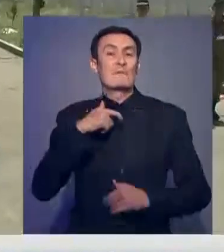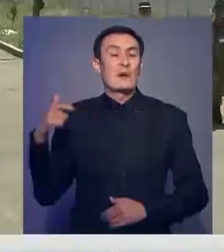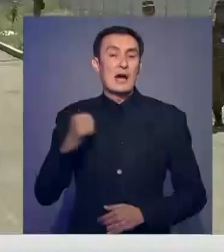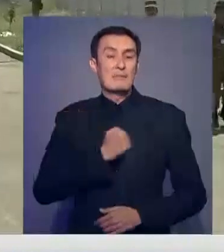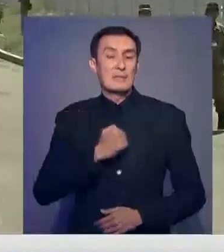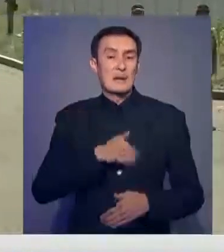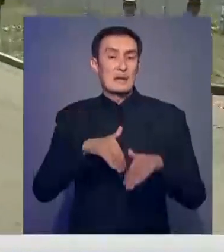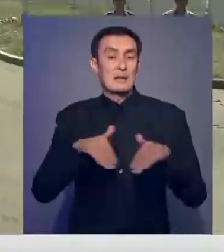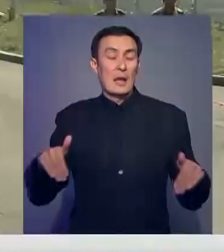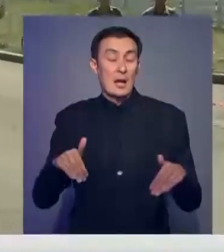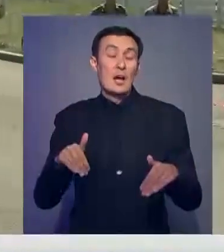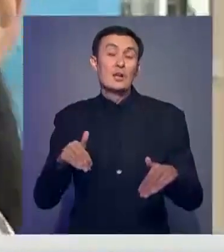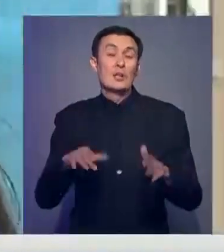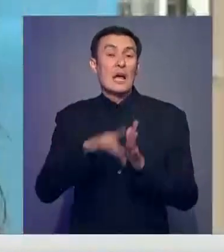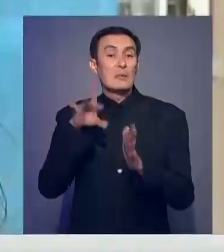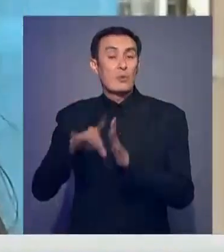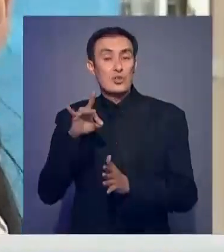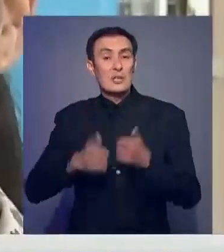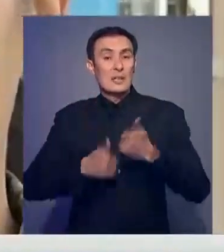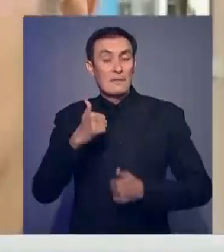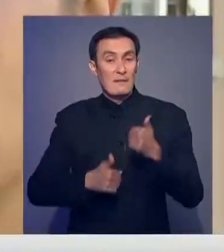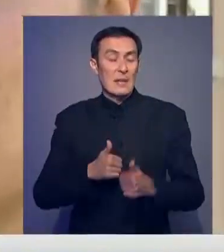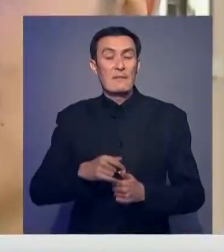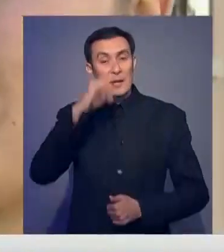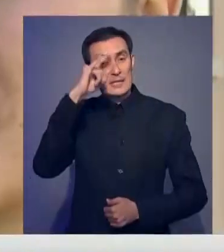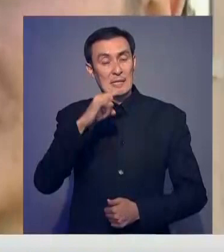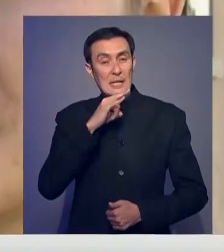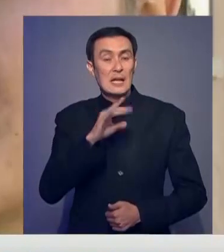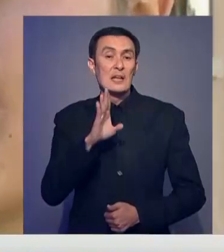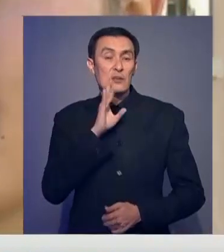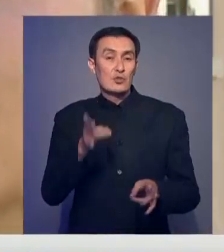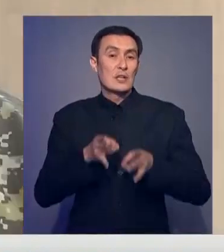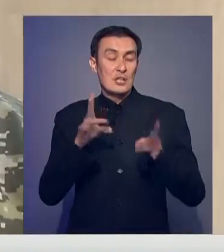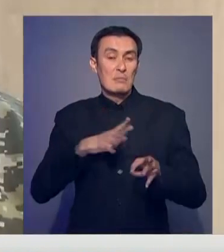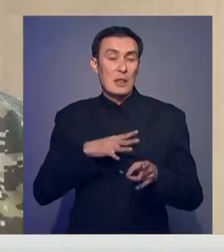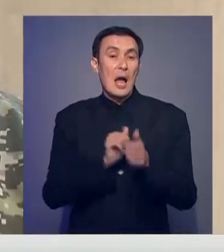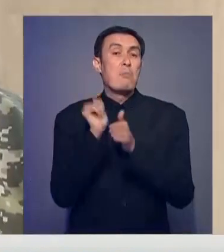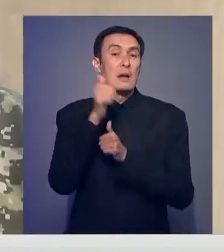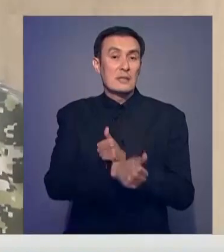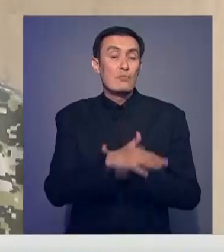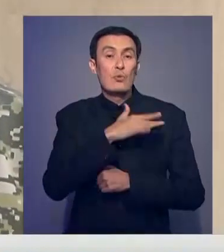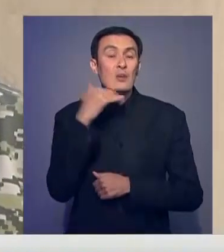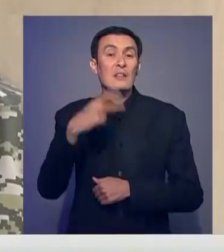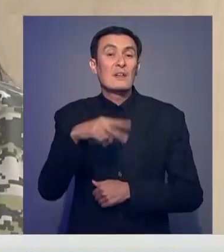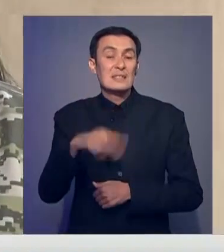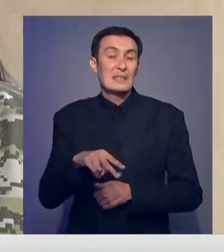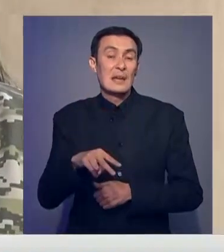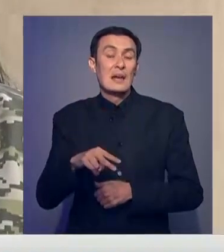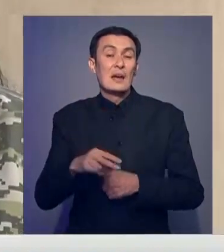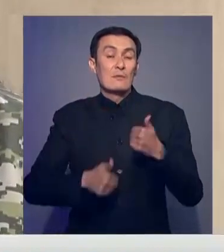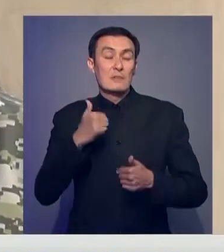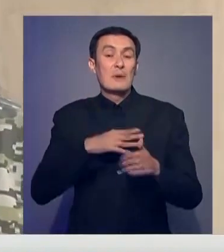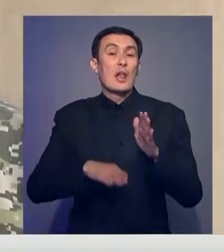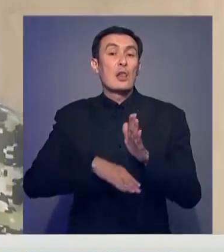армейских рядах. Кстати, на отборочных соревнованиях внутри Казахстана хрупкая девушка сумела обойти больше 20 соперниц,